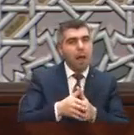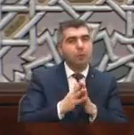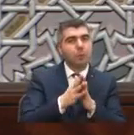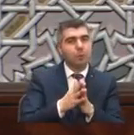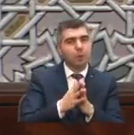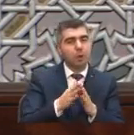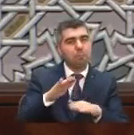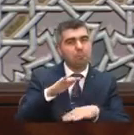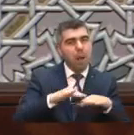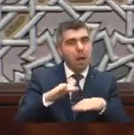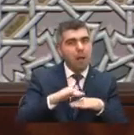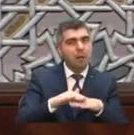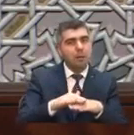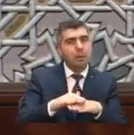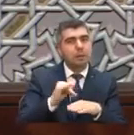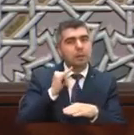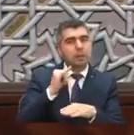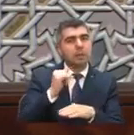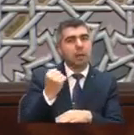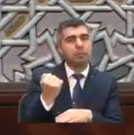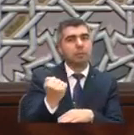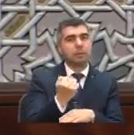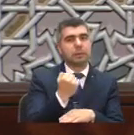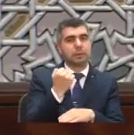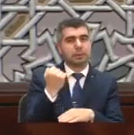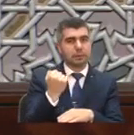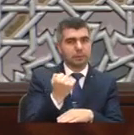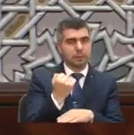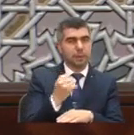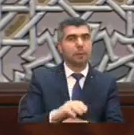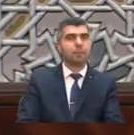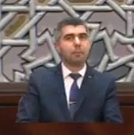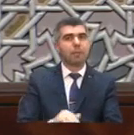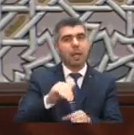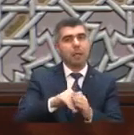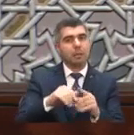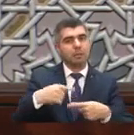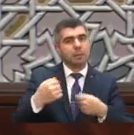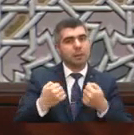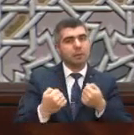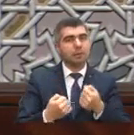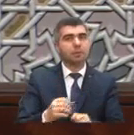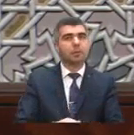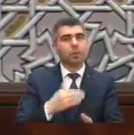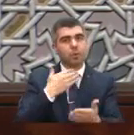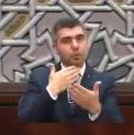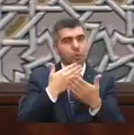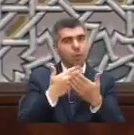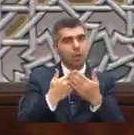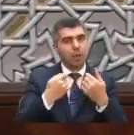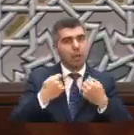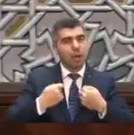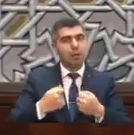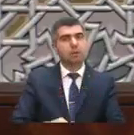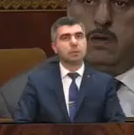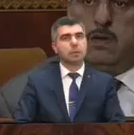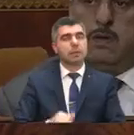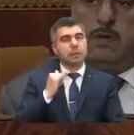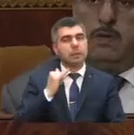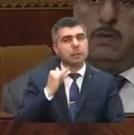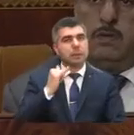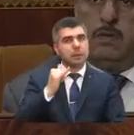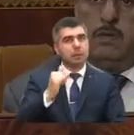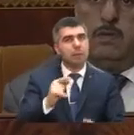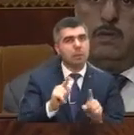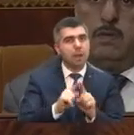فريق الاصاله والمعاصره. السيد النائب تفضل. شكرا السيد الرئيس. عن استمرار تاخر